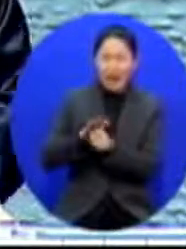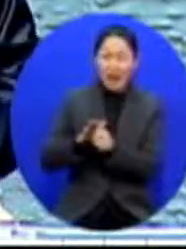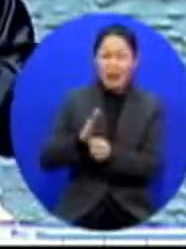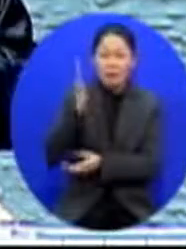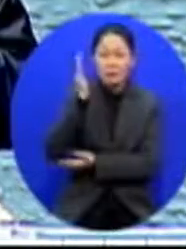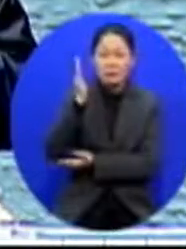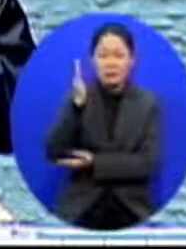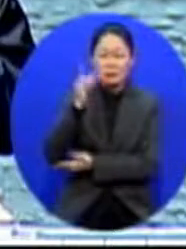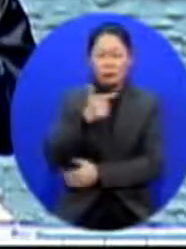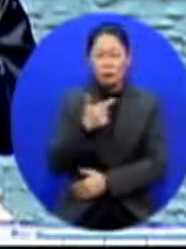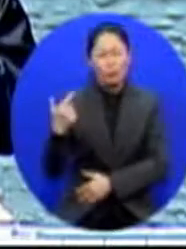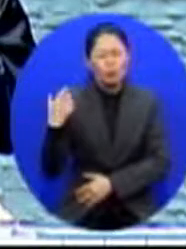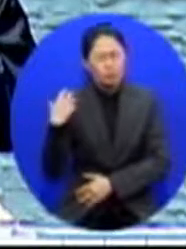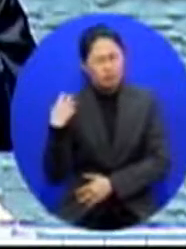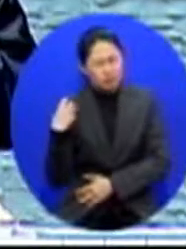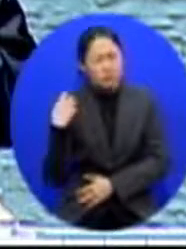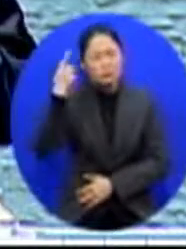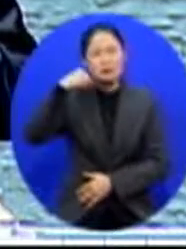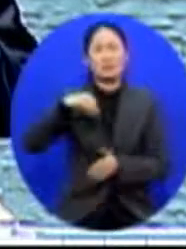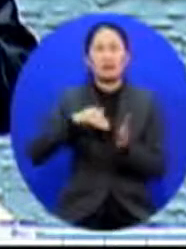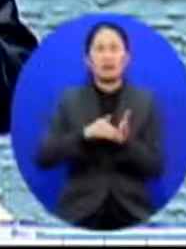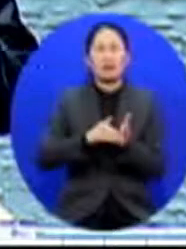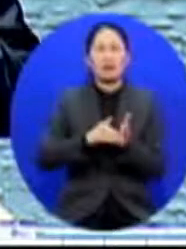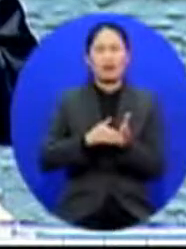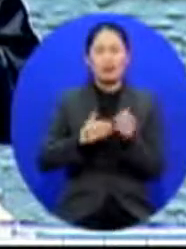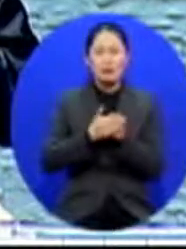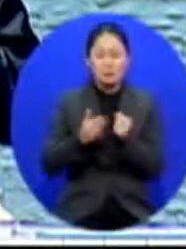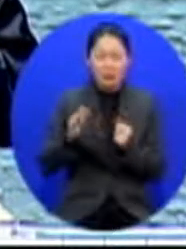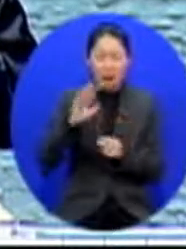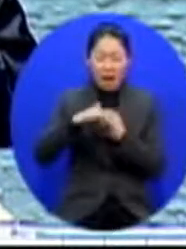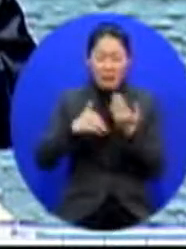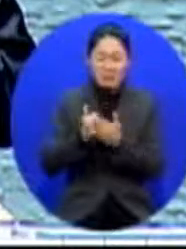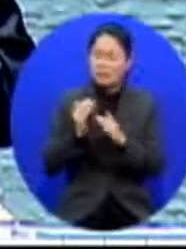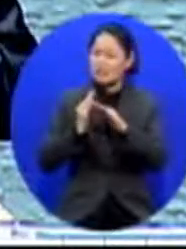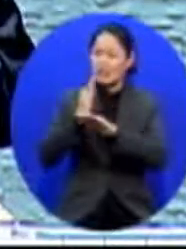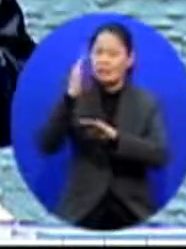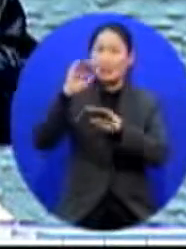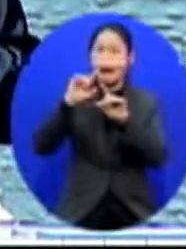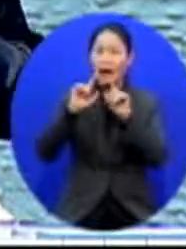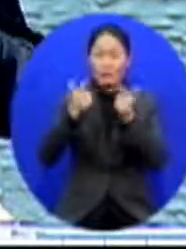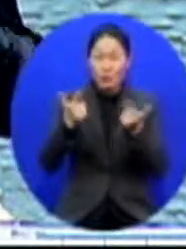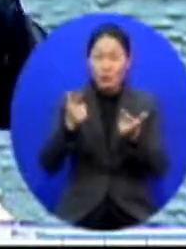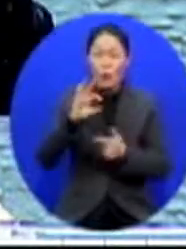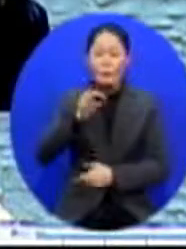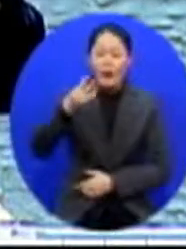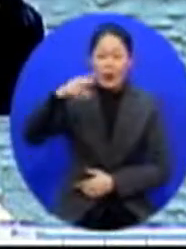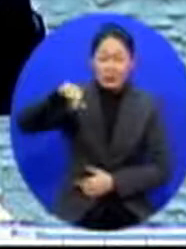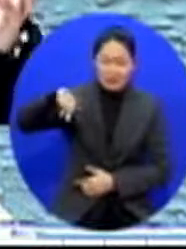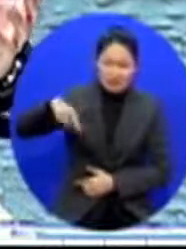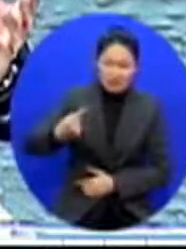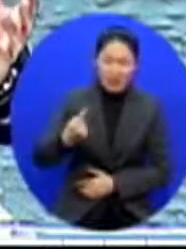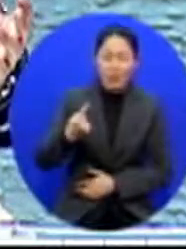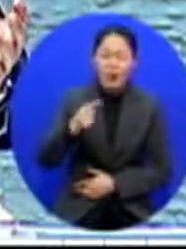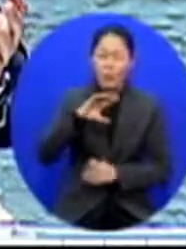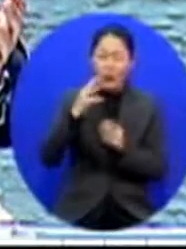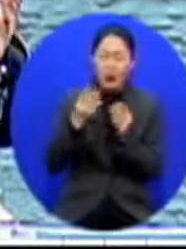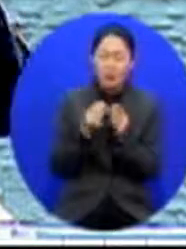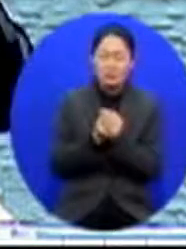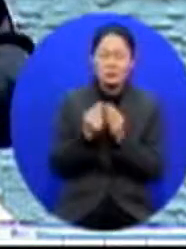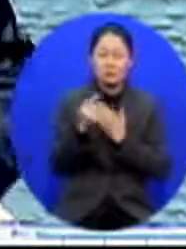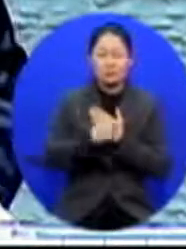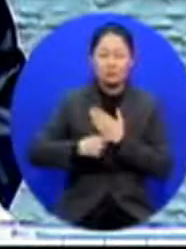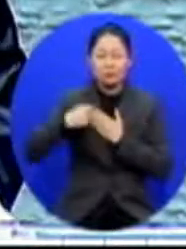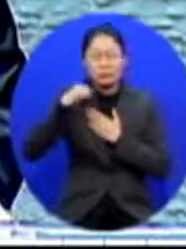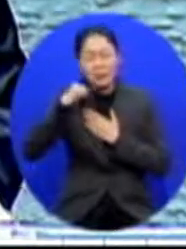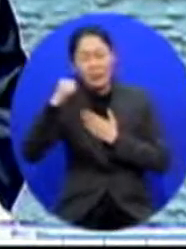너무 부담스럽게 느껴지니 하나님이 지나치 생계 아니고 펠릭스가 완전히 육신적인 사람이 없기